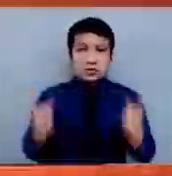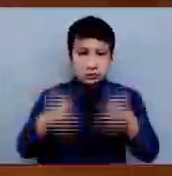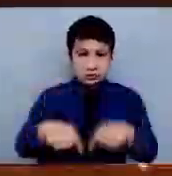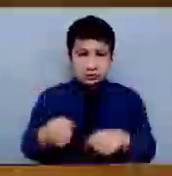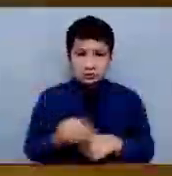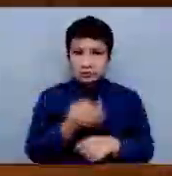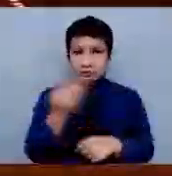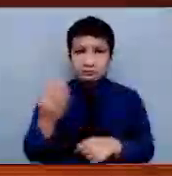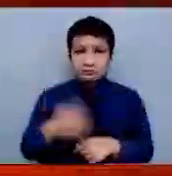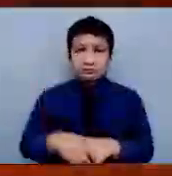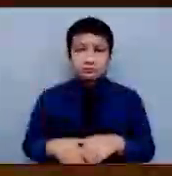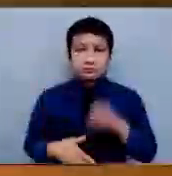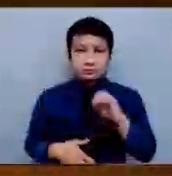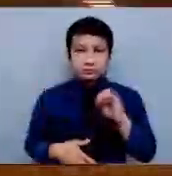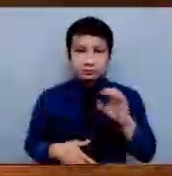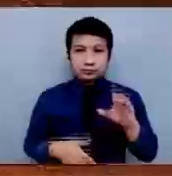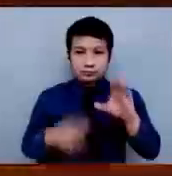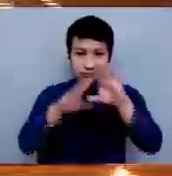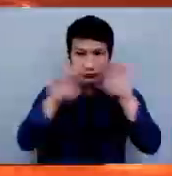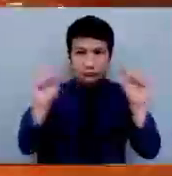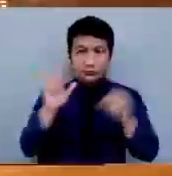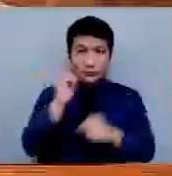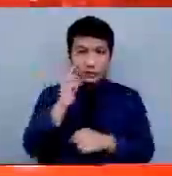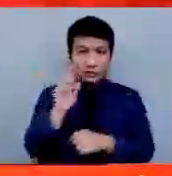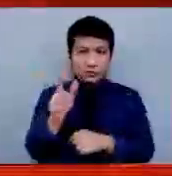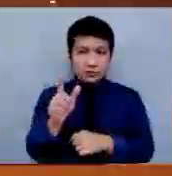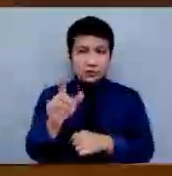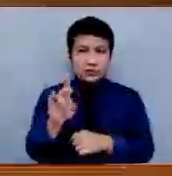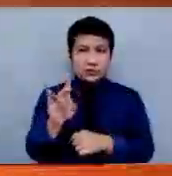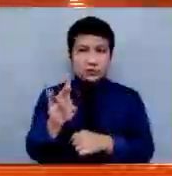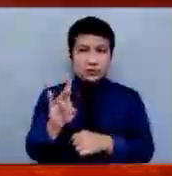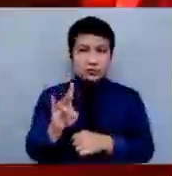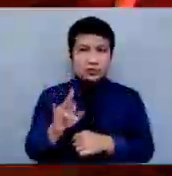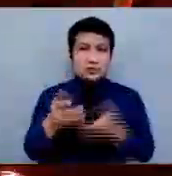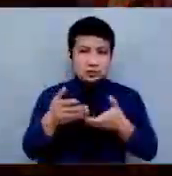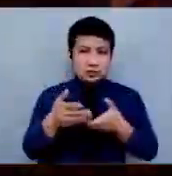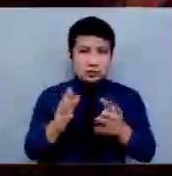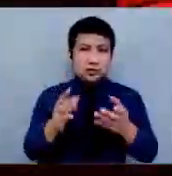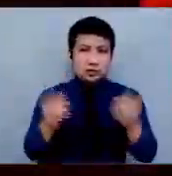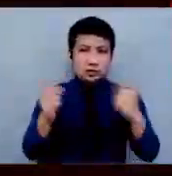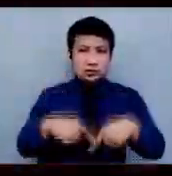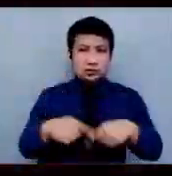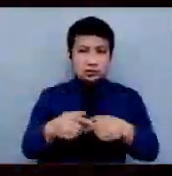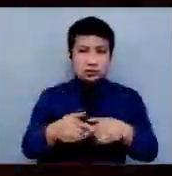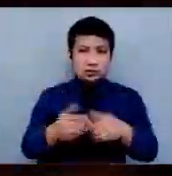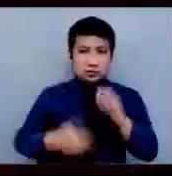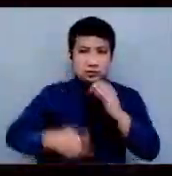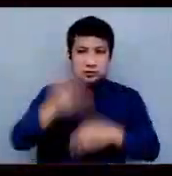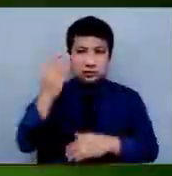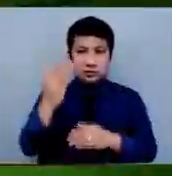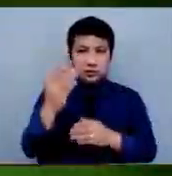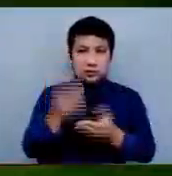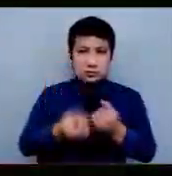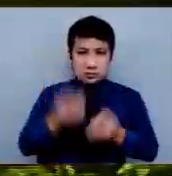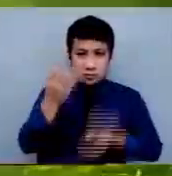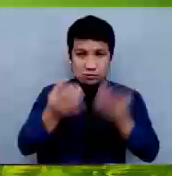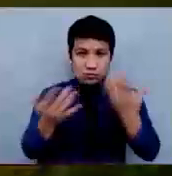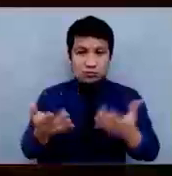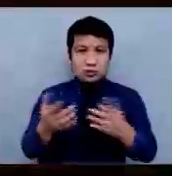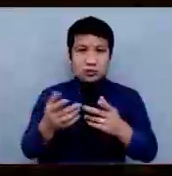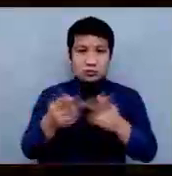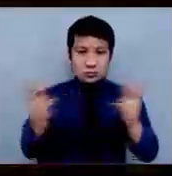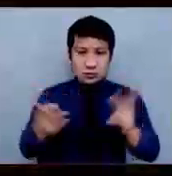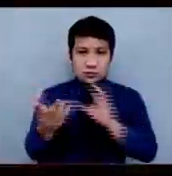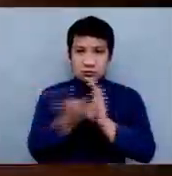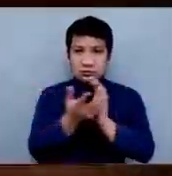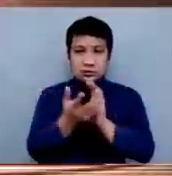ng executive order ni Pangulong Duterte noong 2017, pinapayagan lang ang paggamit ng matataas na uri ng paputok sa mga community